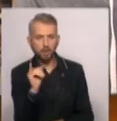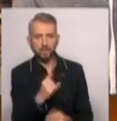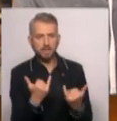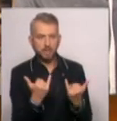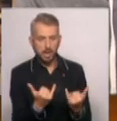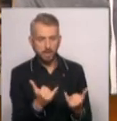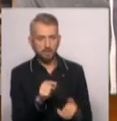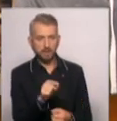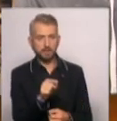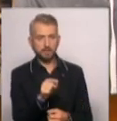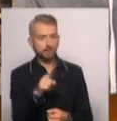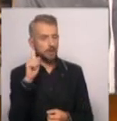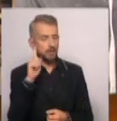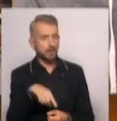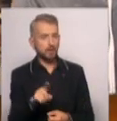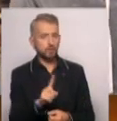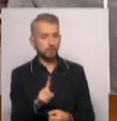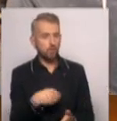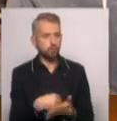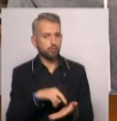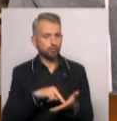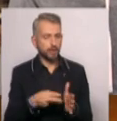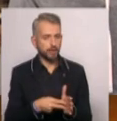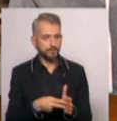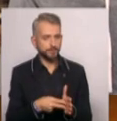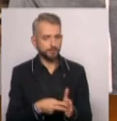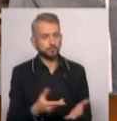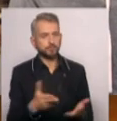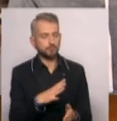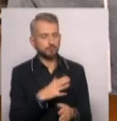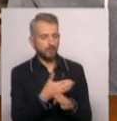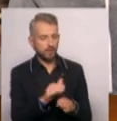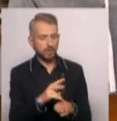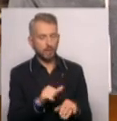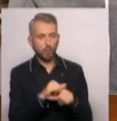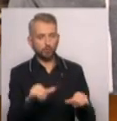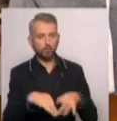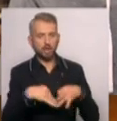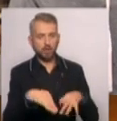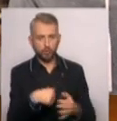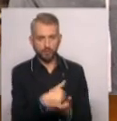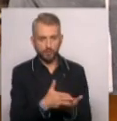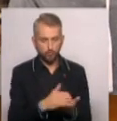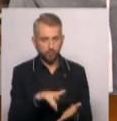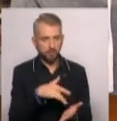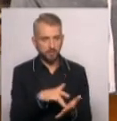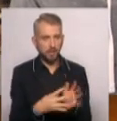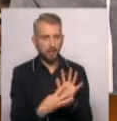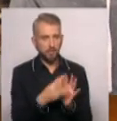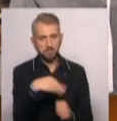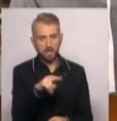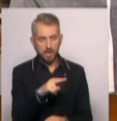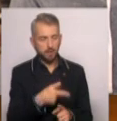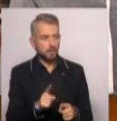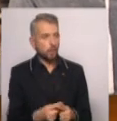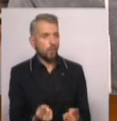ви знаєте, що бюджет, який виділений на розвиток транспортної інфраструктури міста, він 9 мільярдів. Це